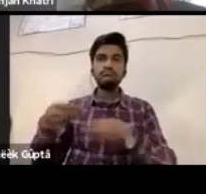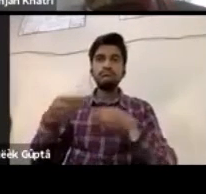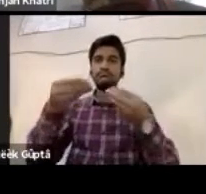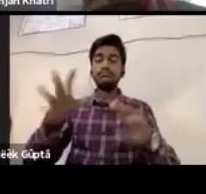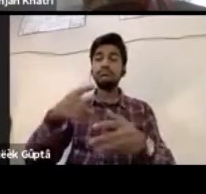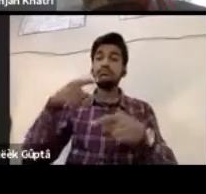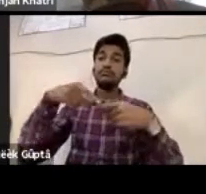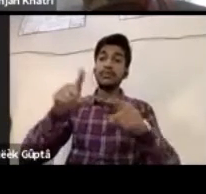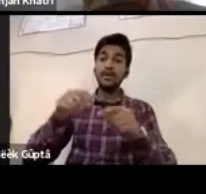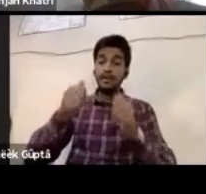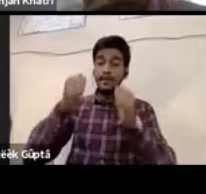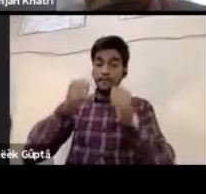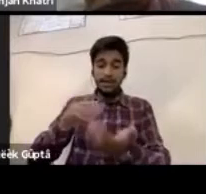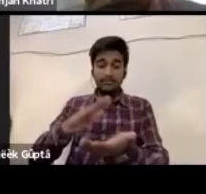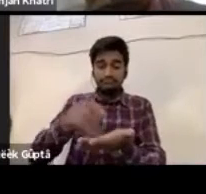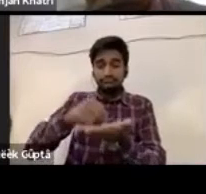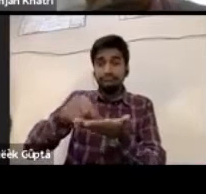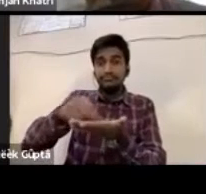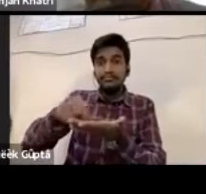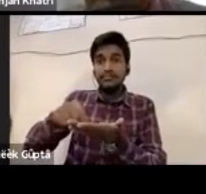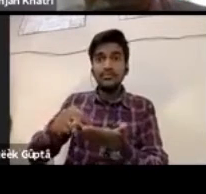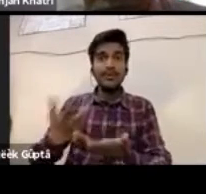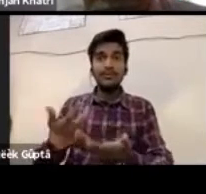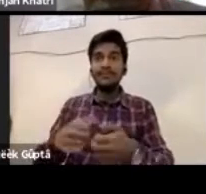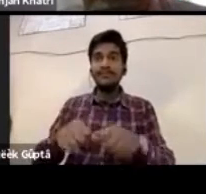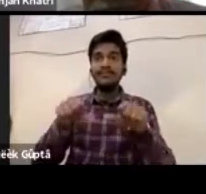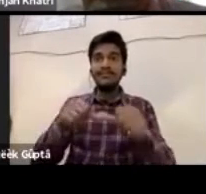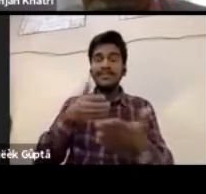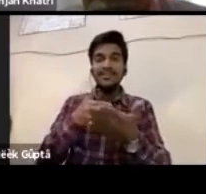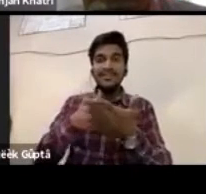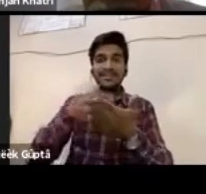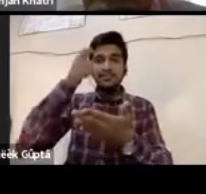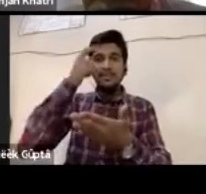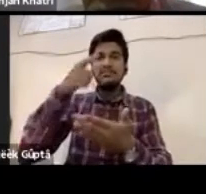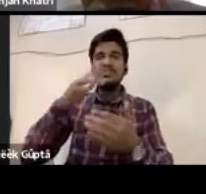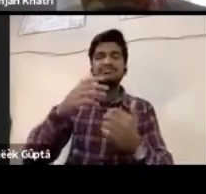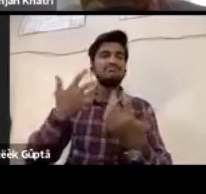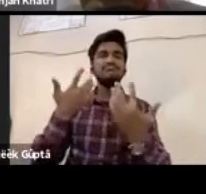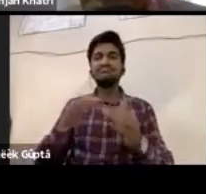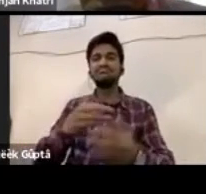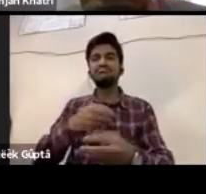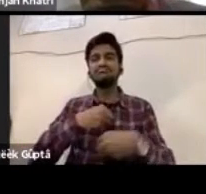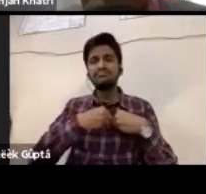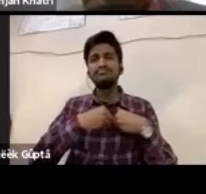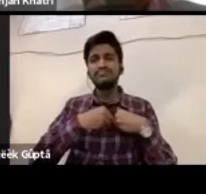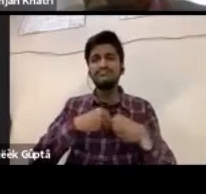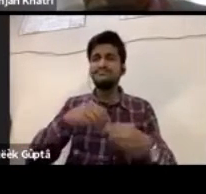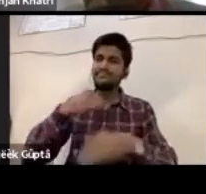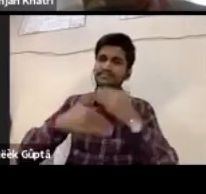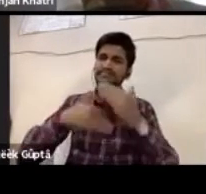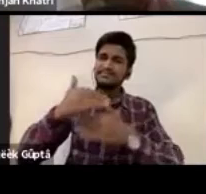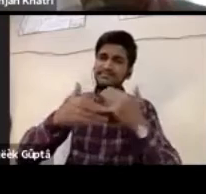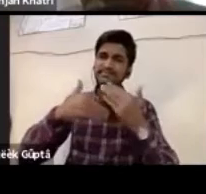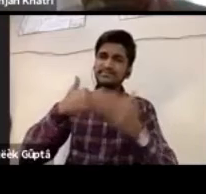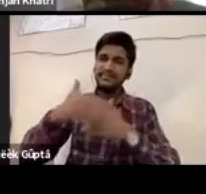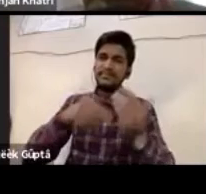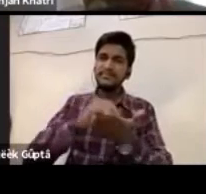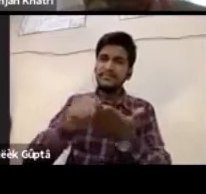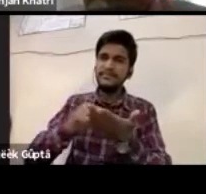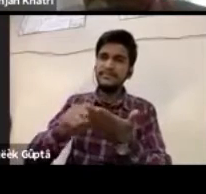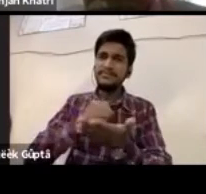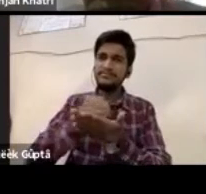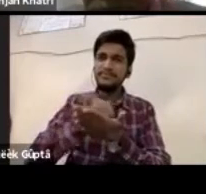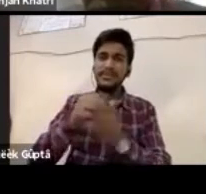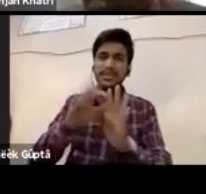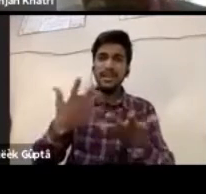पे रखकर पेपर कंप्लीट कीजिए. तो इस तरह के चैलेंजेस पढ़ाई के दौरान बहुत आए हैं, बहुत ज्यादा इन्यूमरेबल की मैं अभी लिस्ट